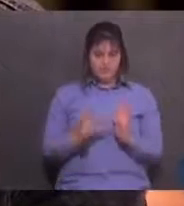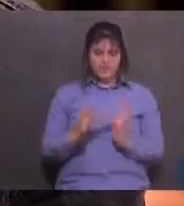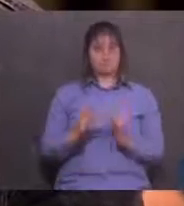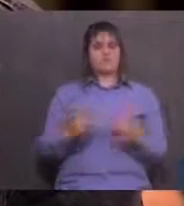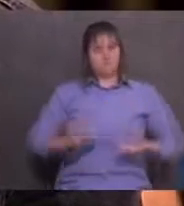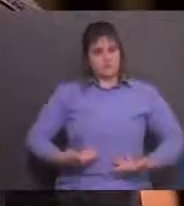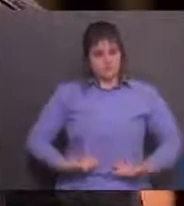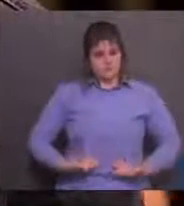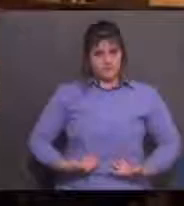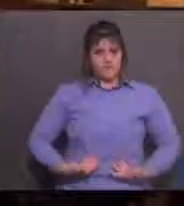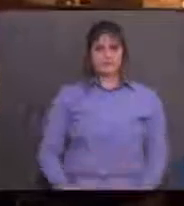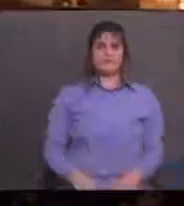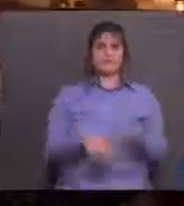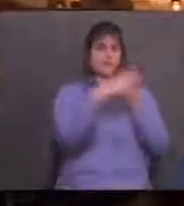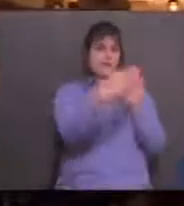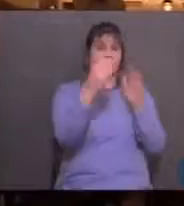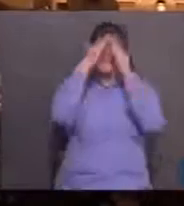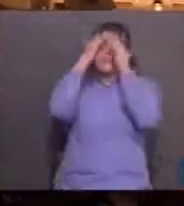tuo seno, Gesù.